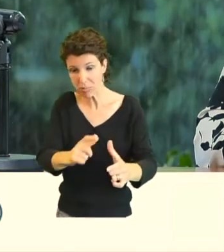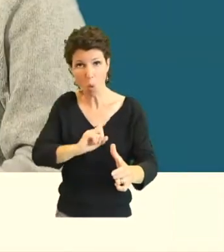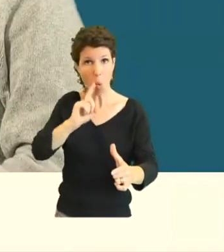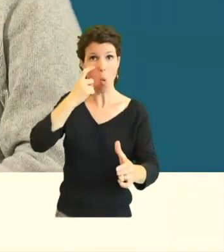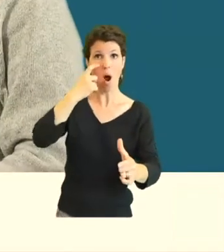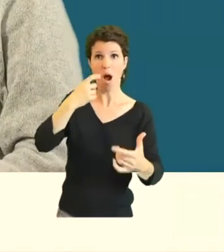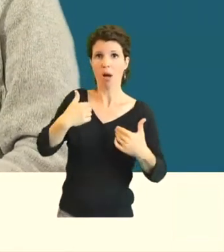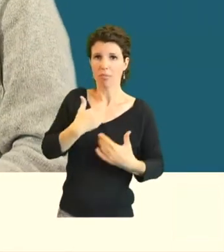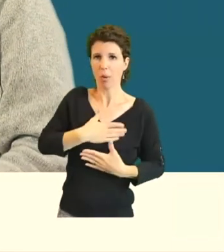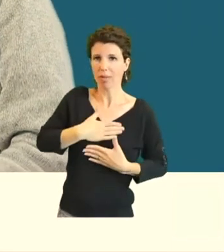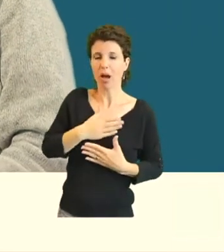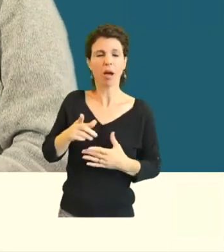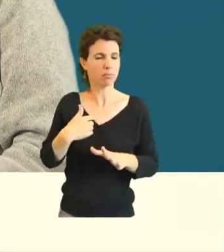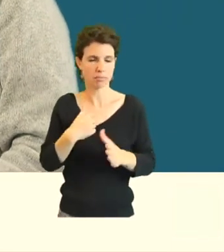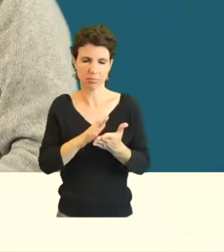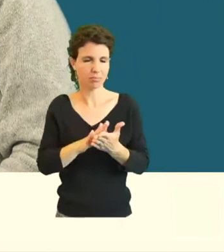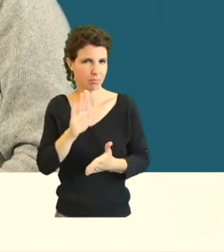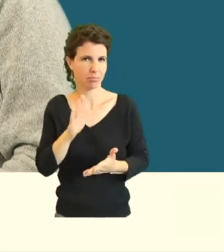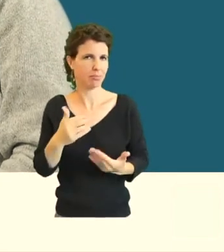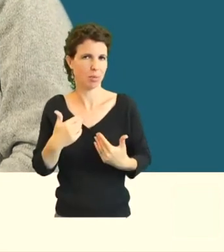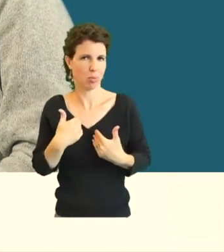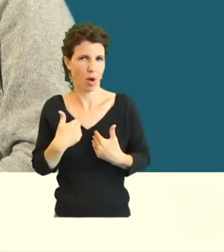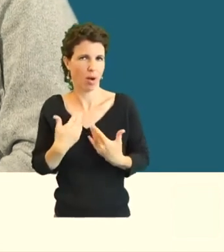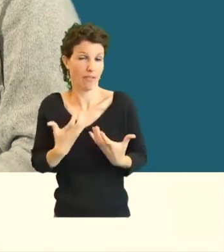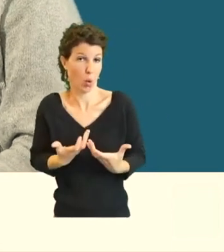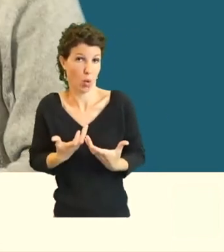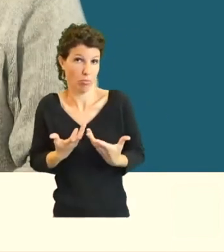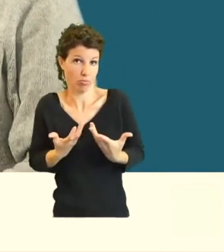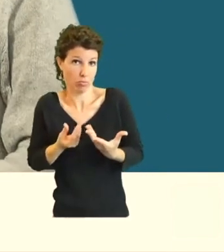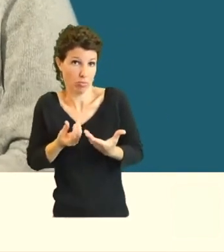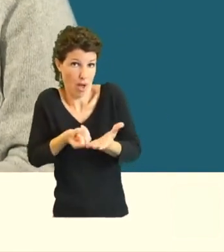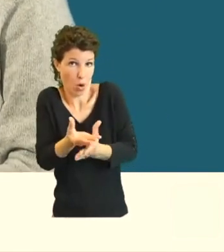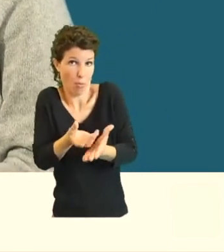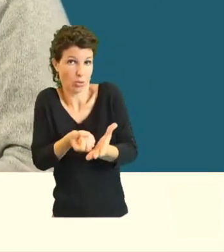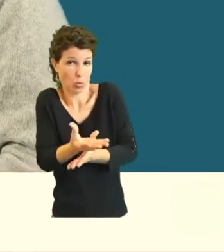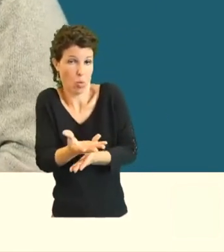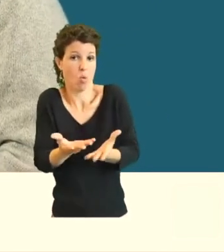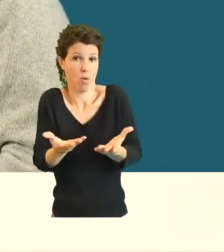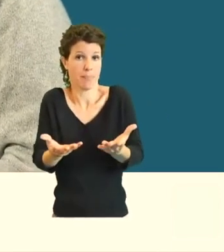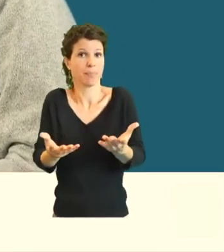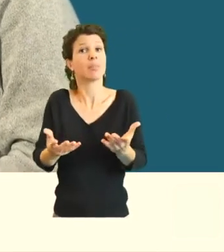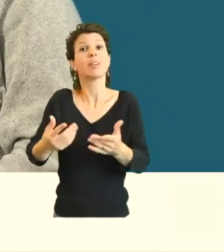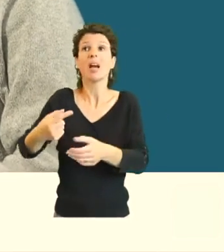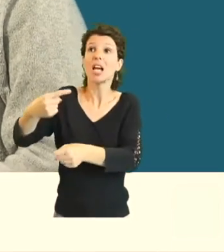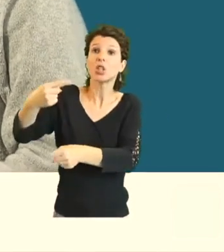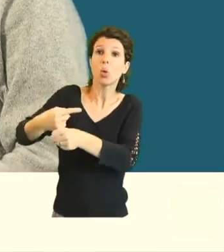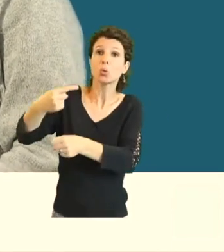Je vous l'assure, mais bon, mon intention était de vous renseigner, tout comme je peux vous dire qu'une injonction de façade,